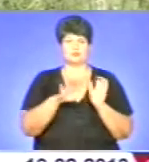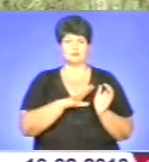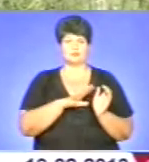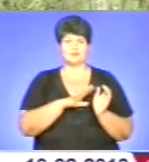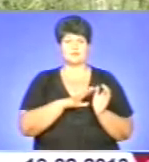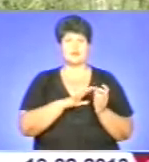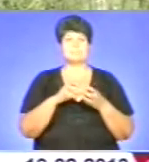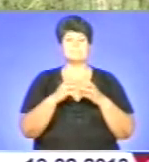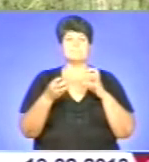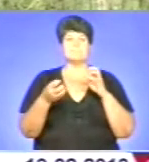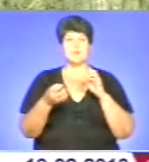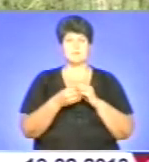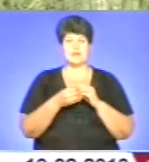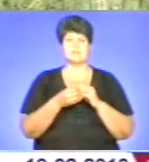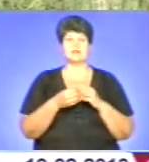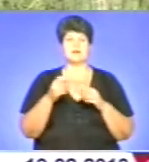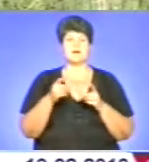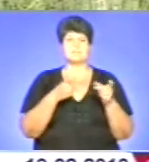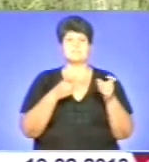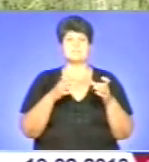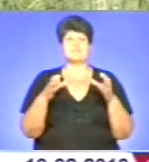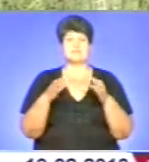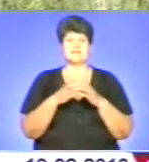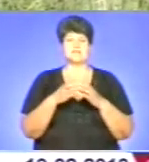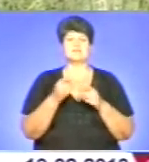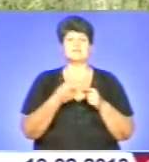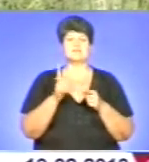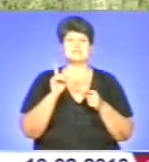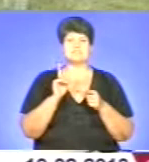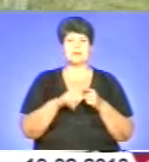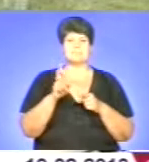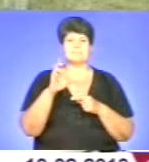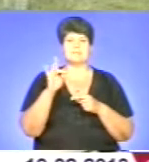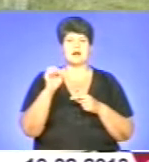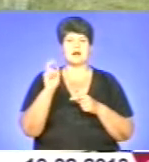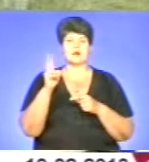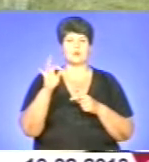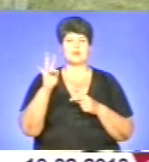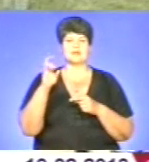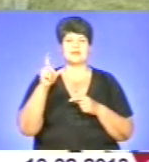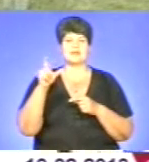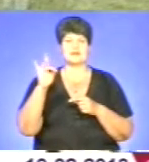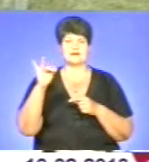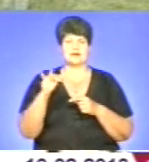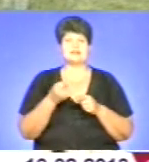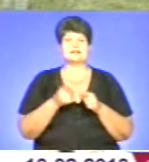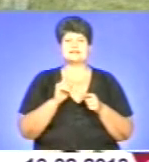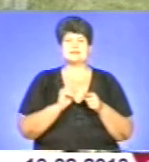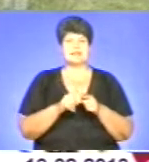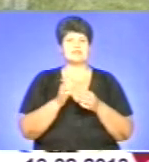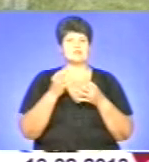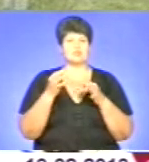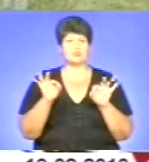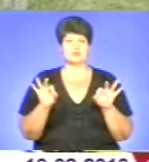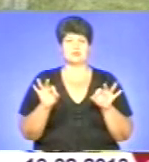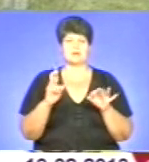мисливця браконьєри саме і через те мобільні групи міліції контролюють полювання головне завдання - це недопущення браконьєрства